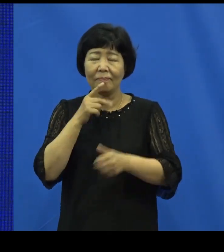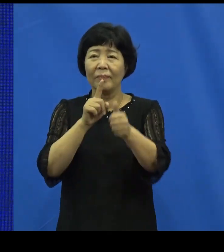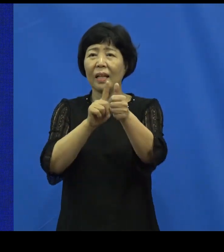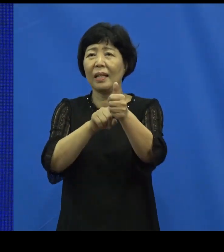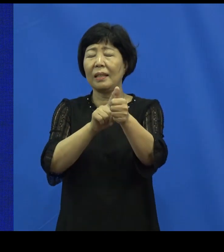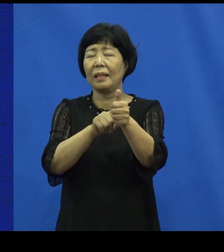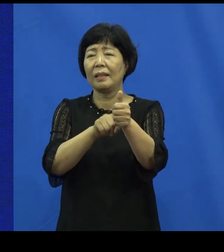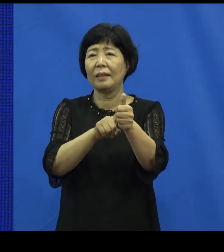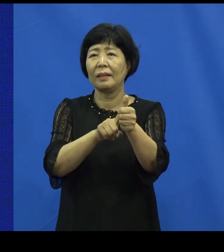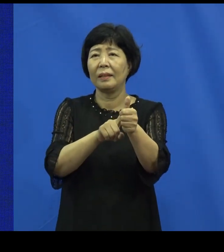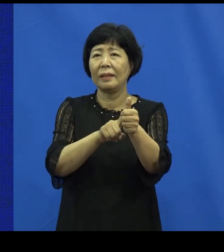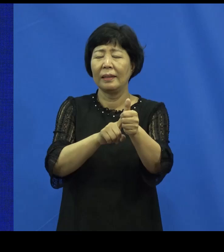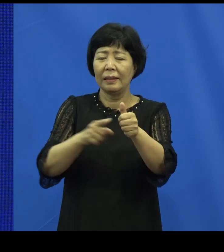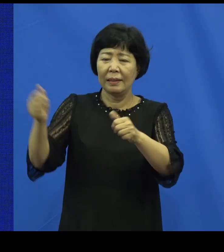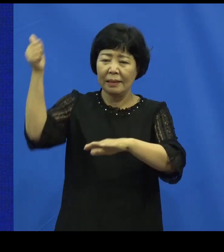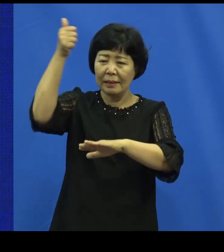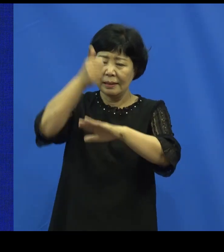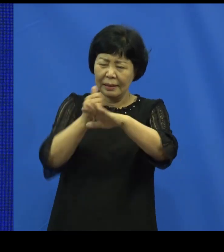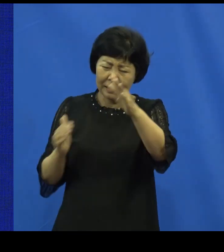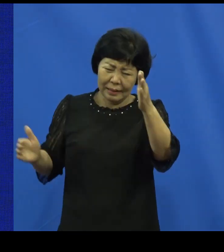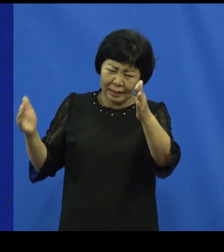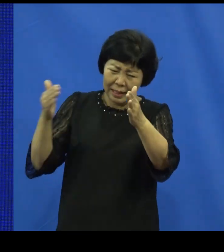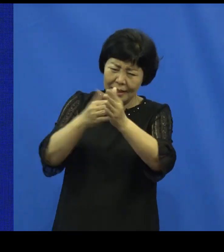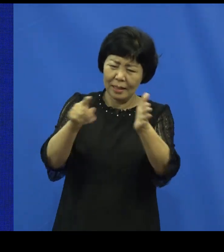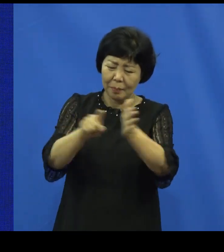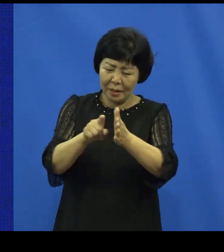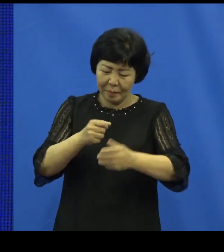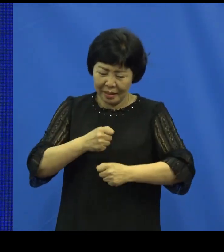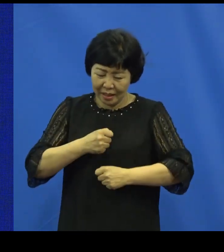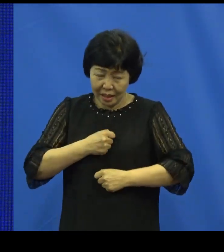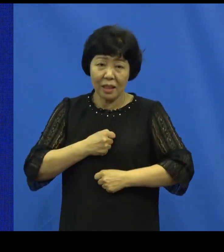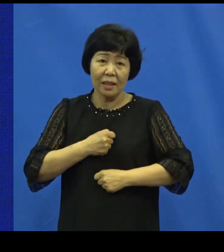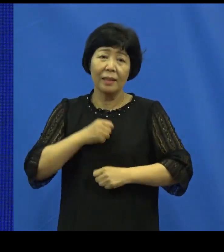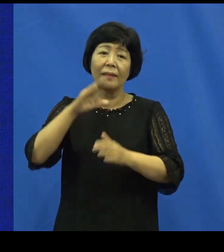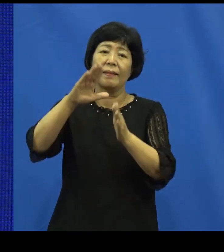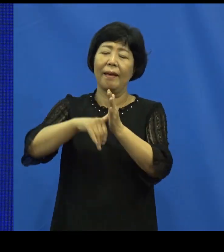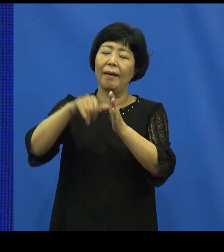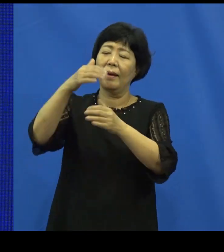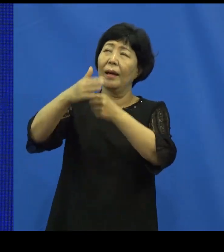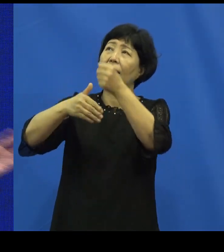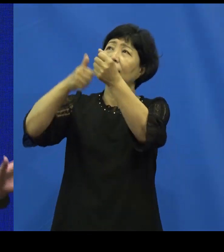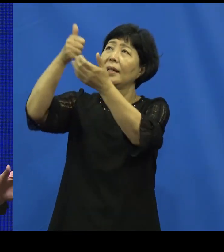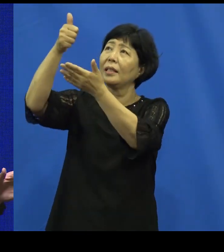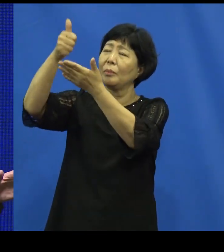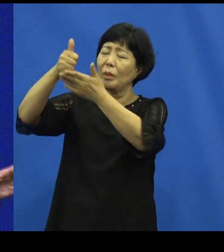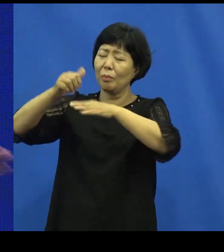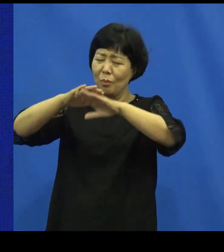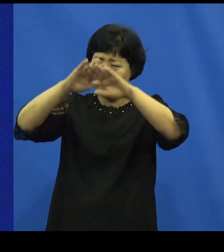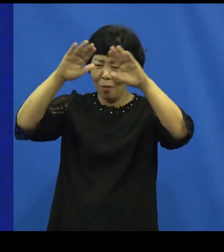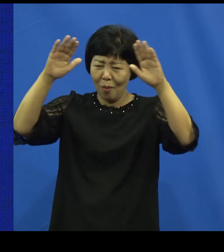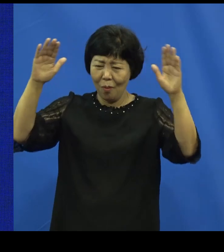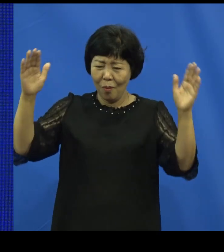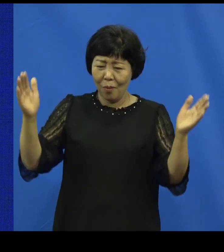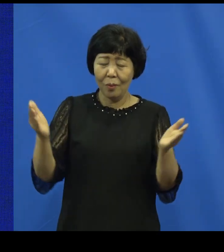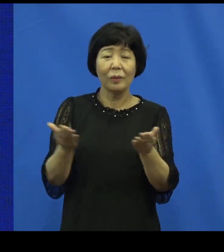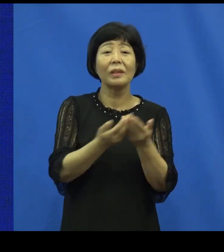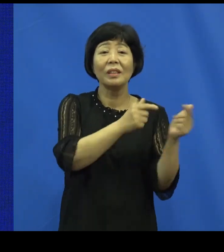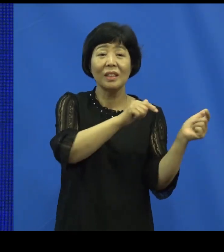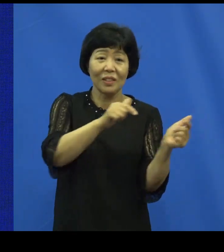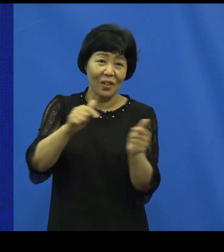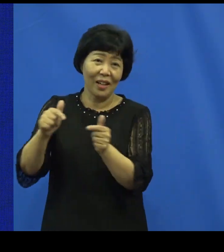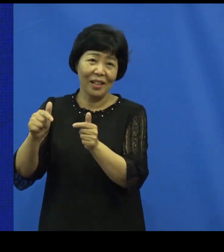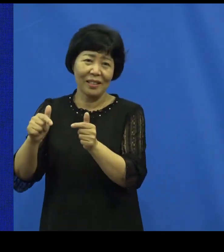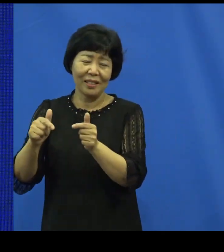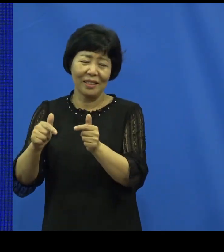않고 끝까지 믿음을 지켜내고 자기의 자리를 지킬 때 하나님께서 모든 것들을